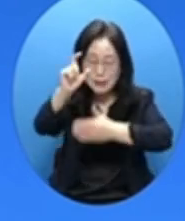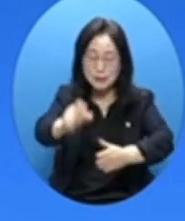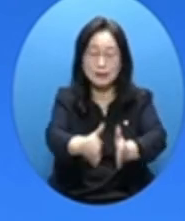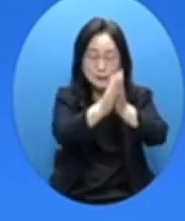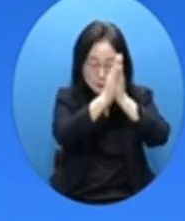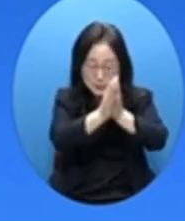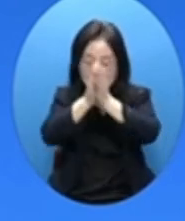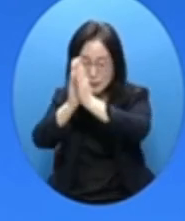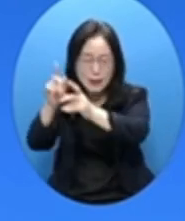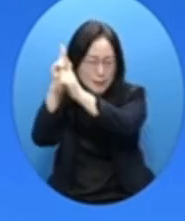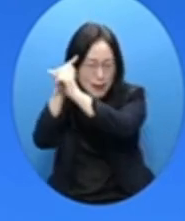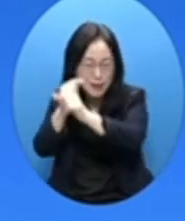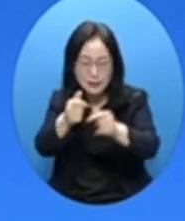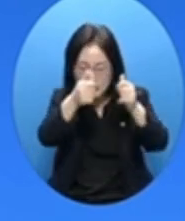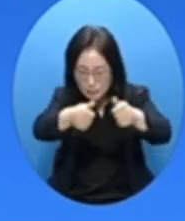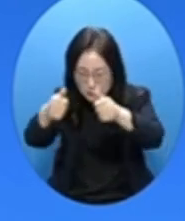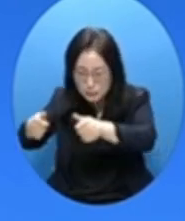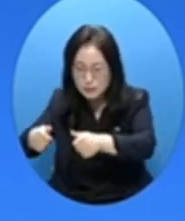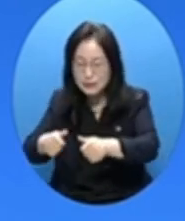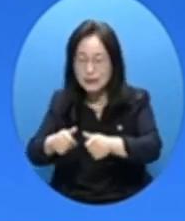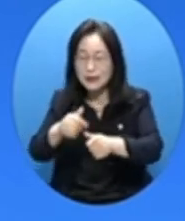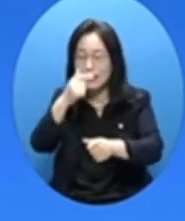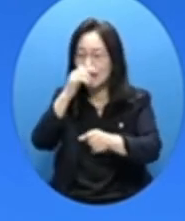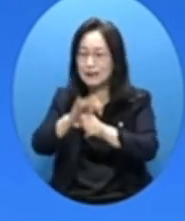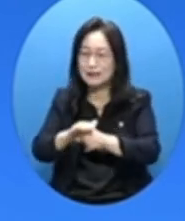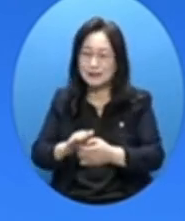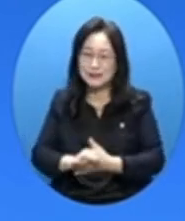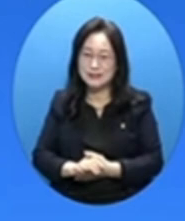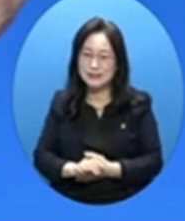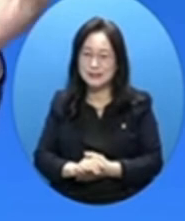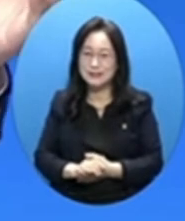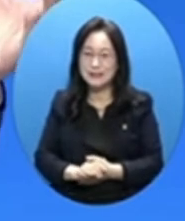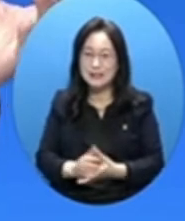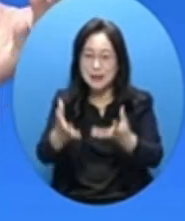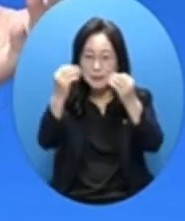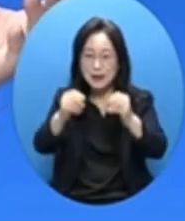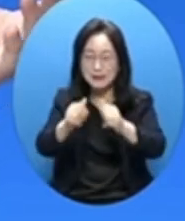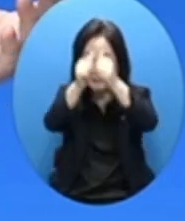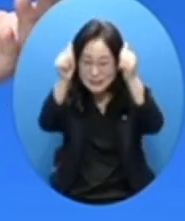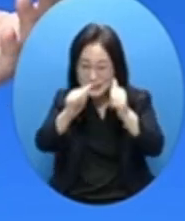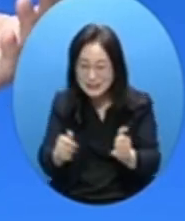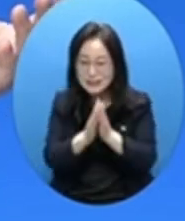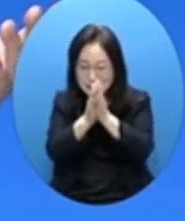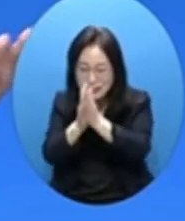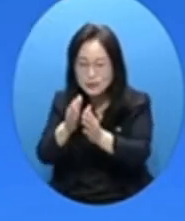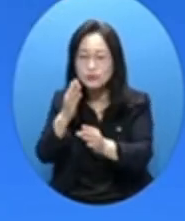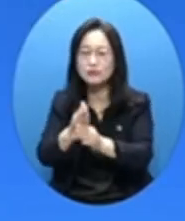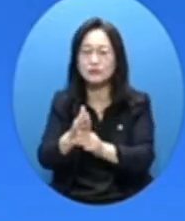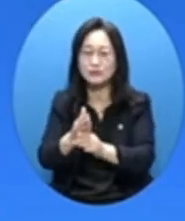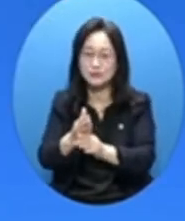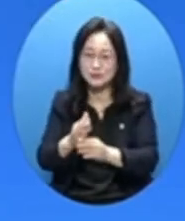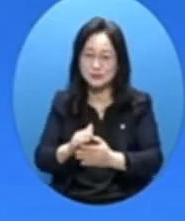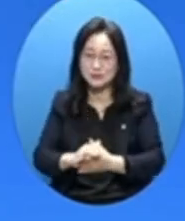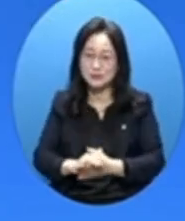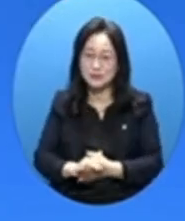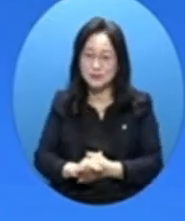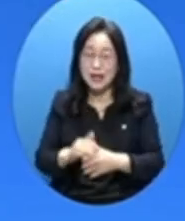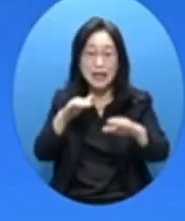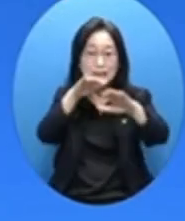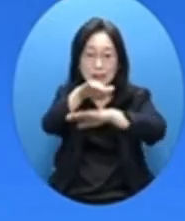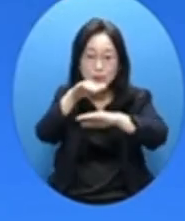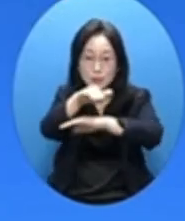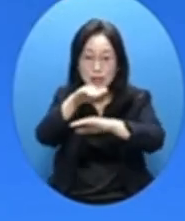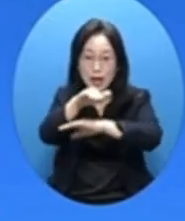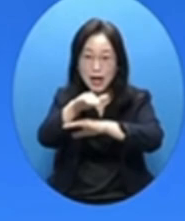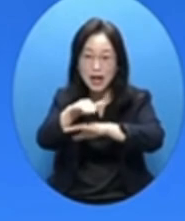신한테 매일 같이 자란다고 하는 얘기를 들었습니다 그렇게 많은 신을 섬기고 있습니다 자동차에도